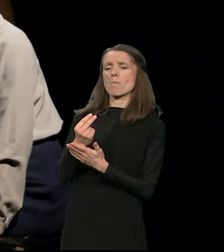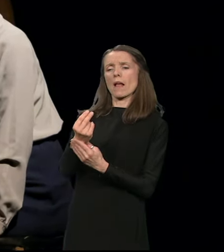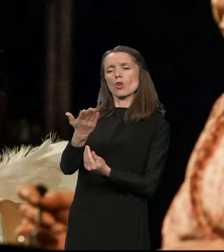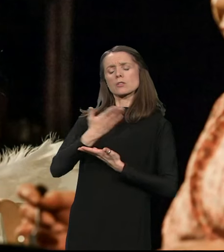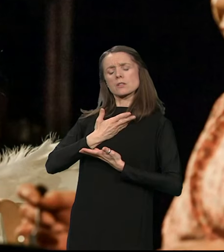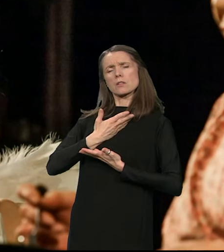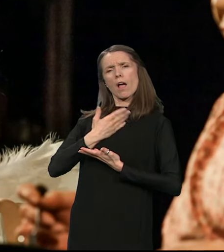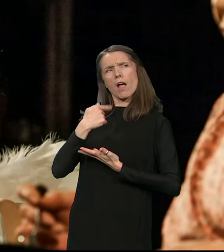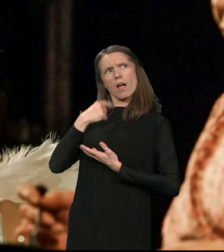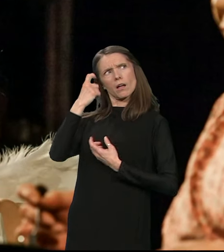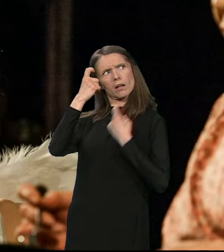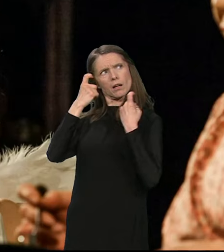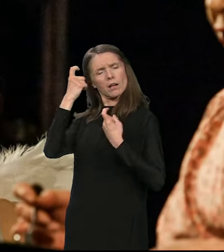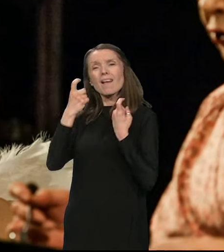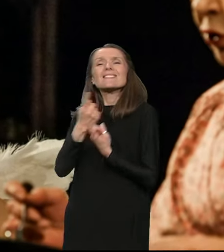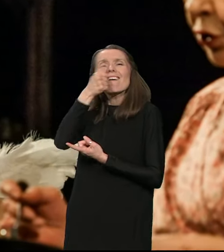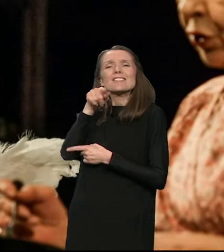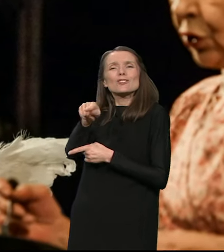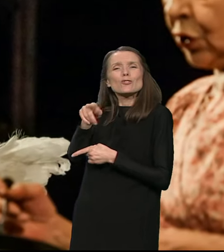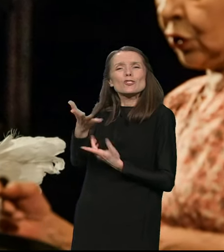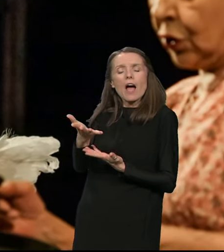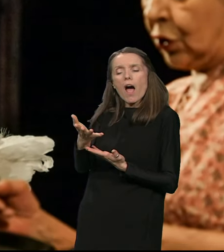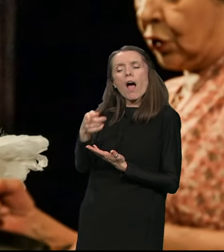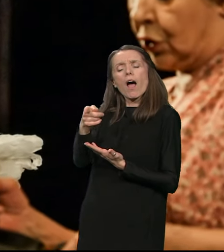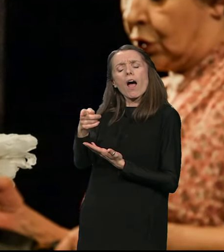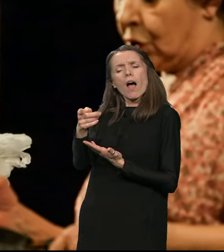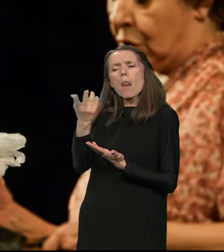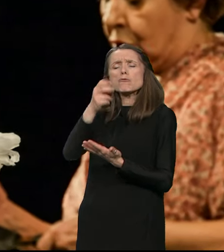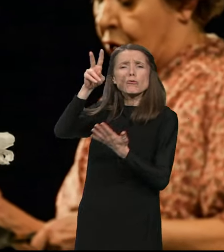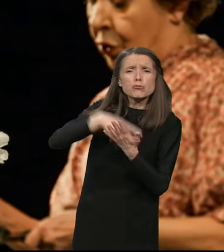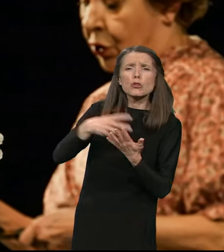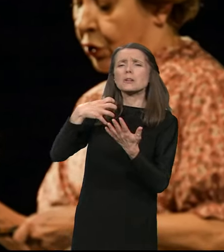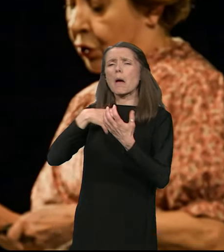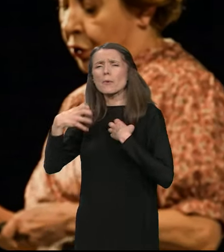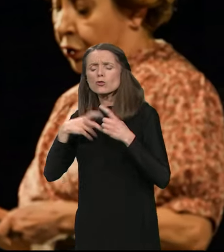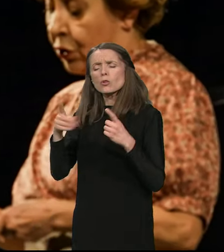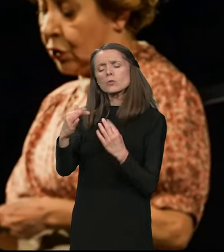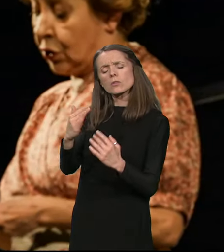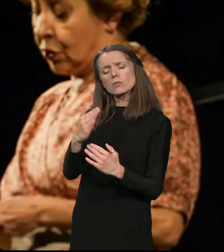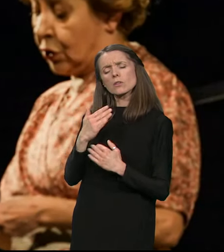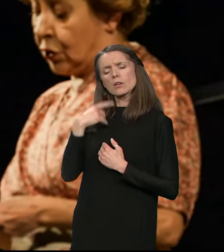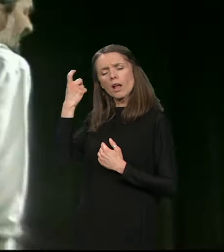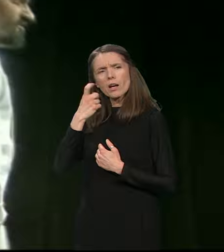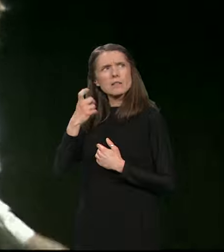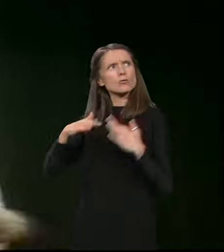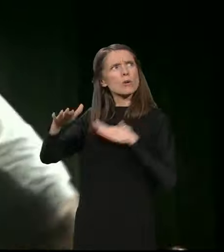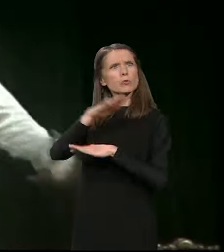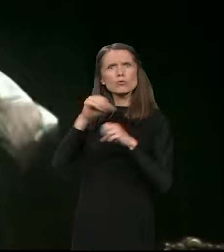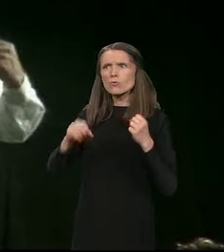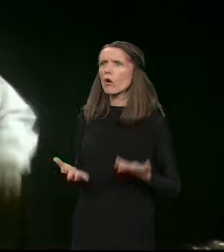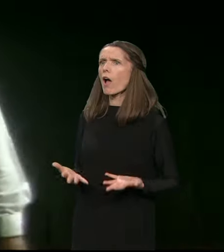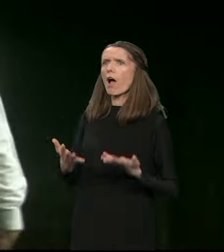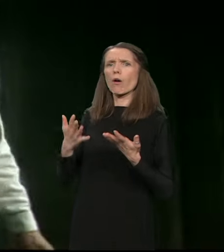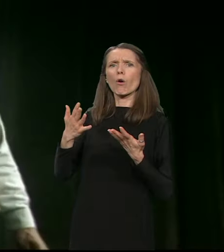jel? Razmišljanje o ljudskim odnosima, razmišljanje o društvu, razmišljanje o raznoraznim temama.